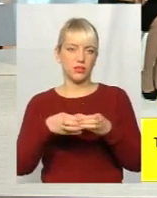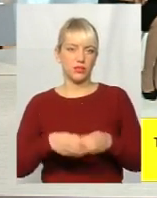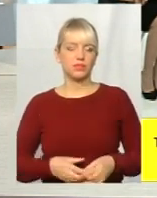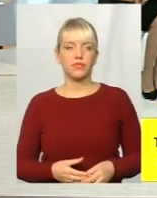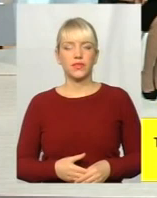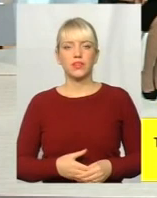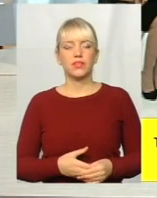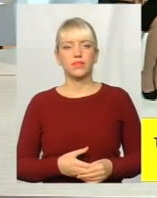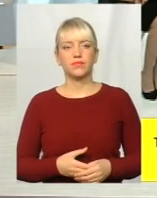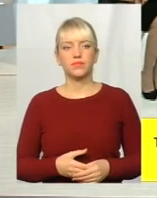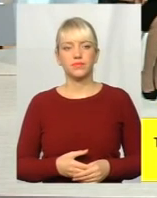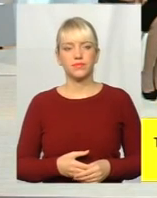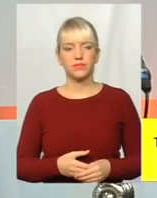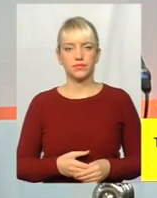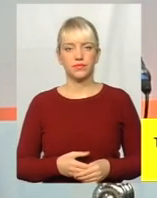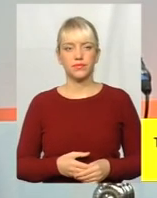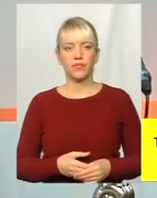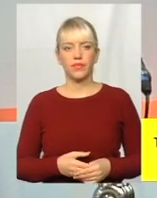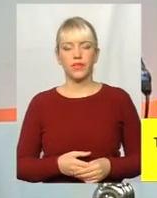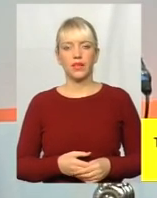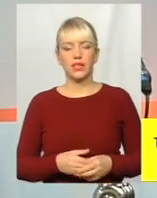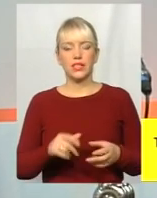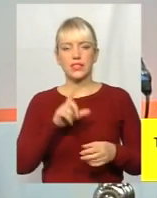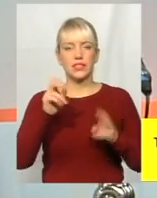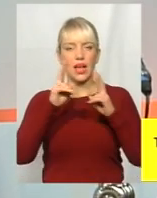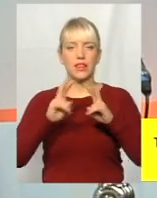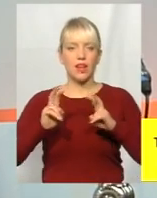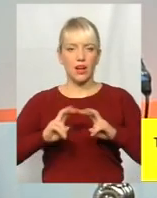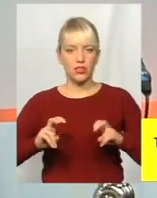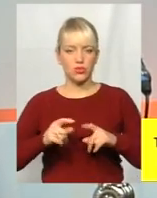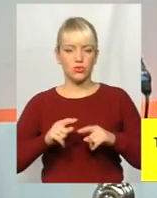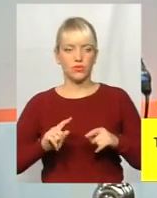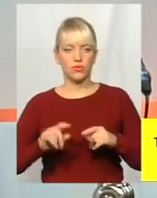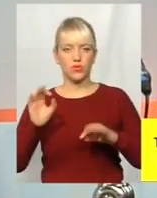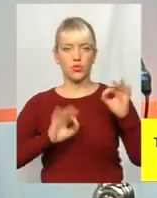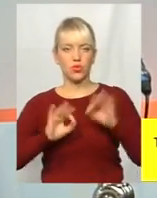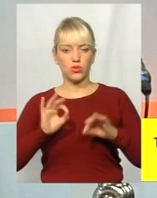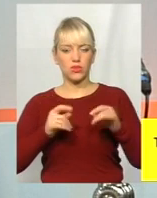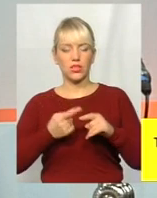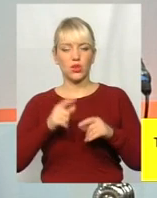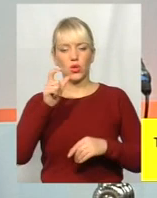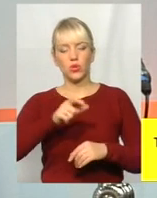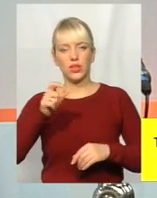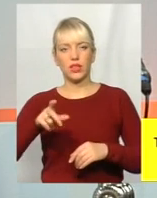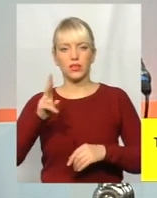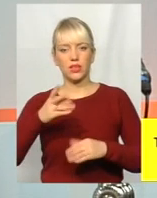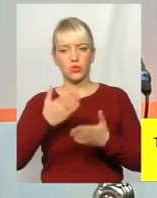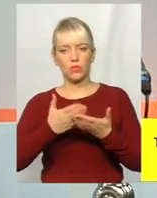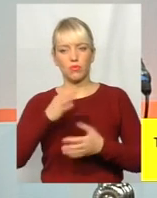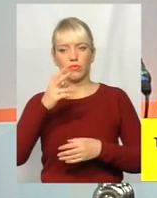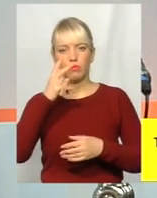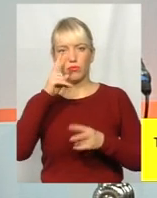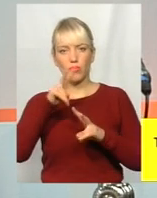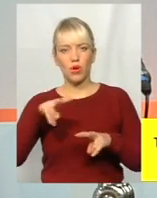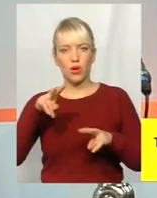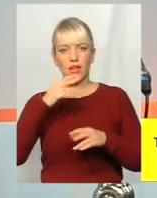Знаєте, як би сказати, із аналізу відсотково тих людей проаналізувати